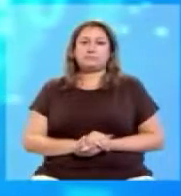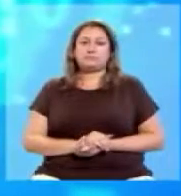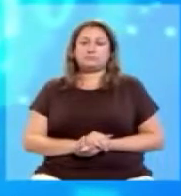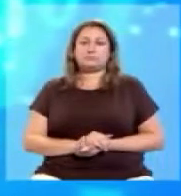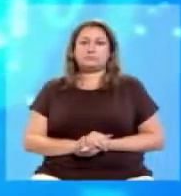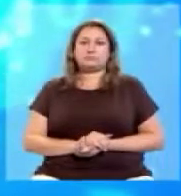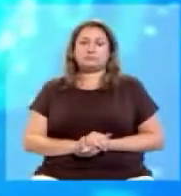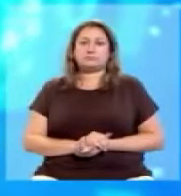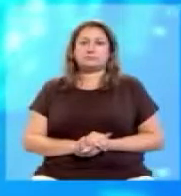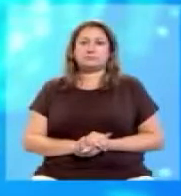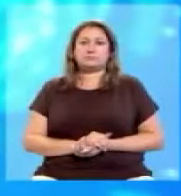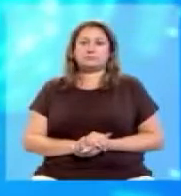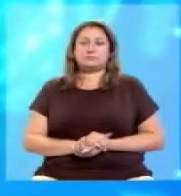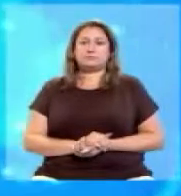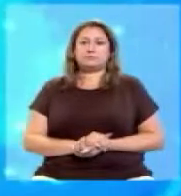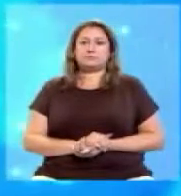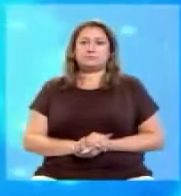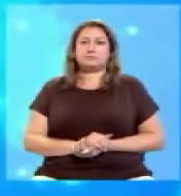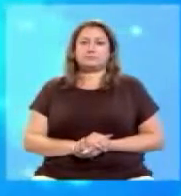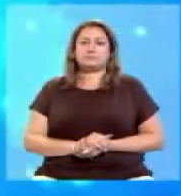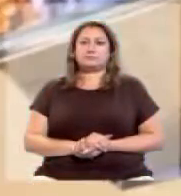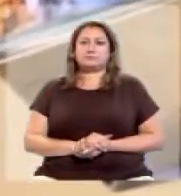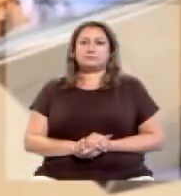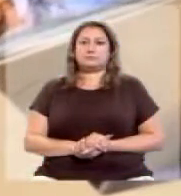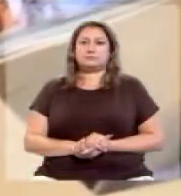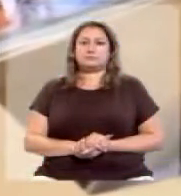әріптесім Дәуренбек Әбдібек тарқатып көруге тырысты.